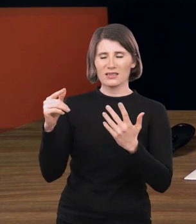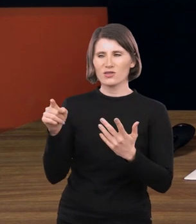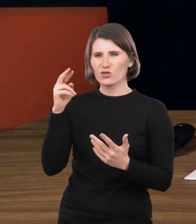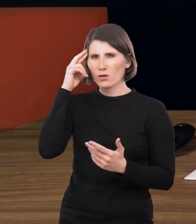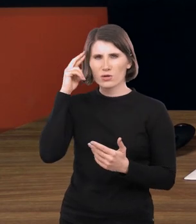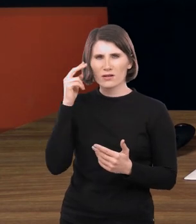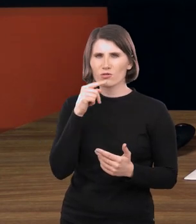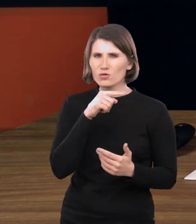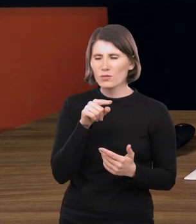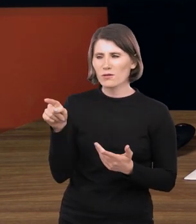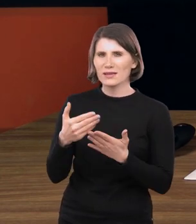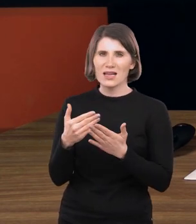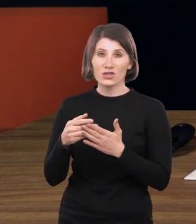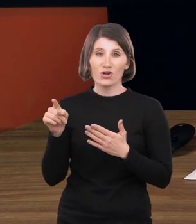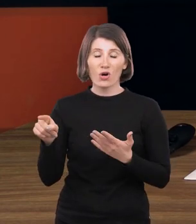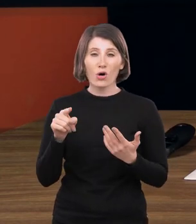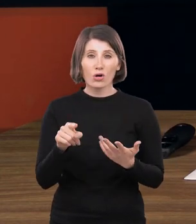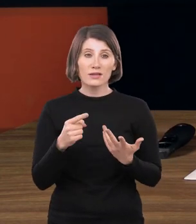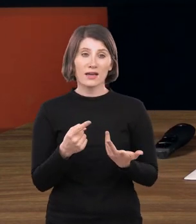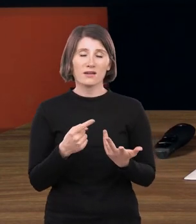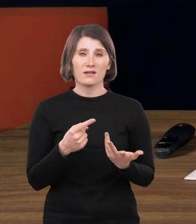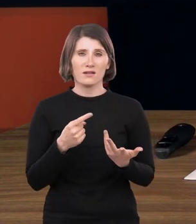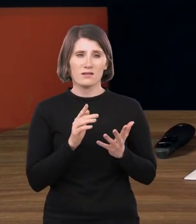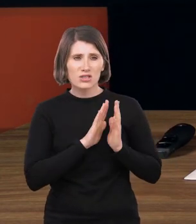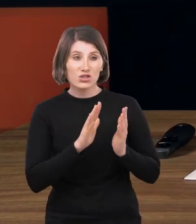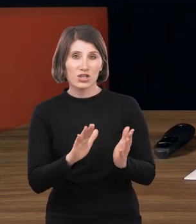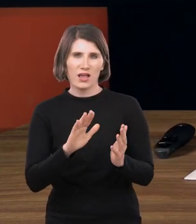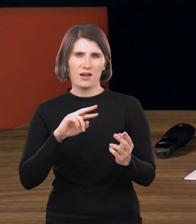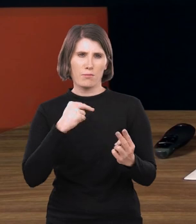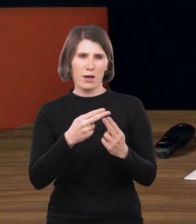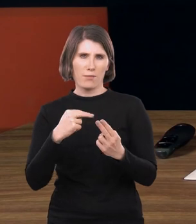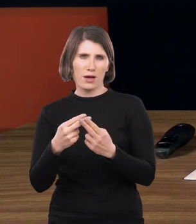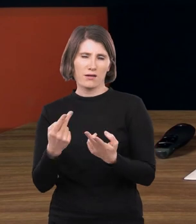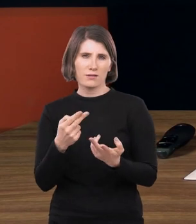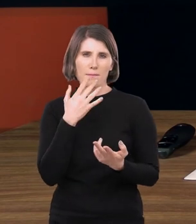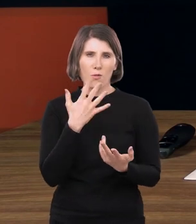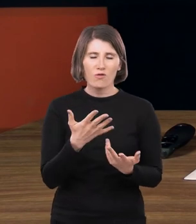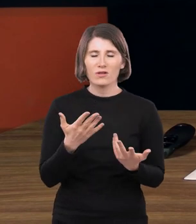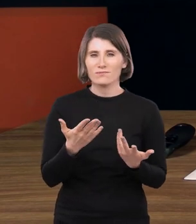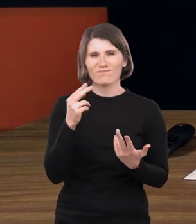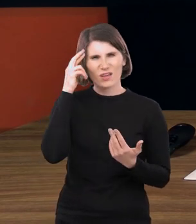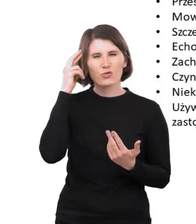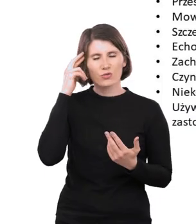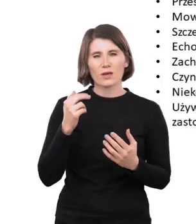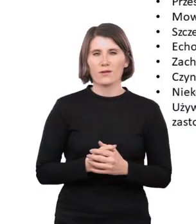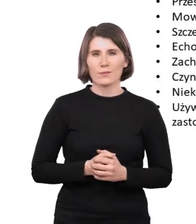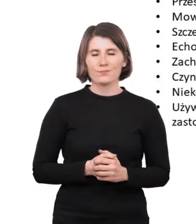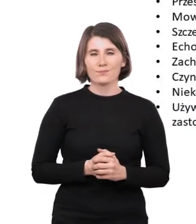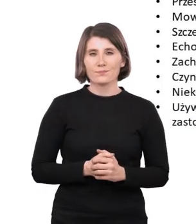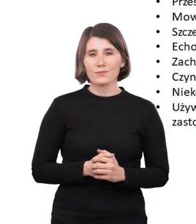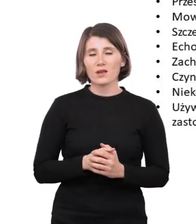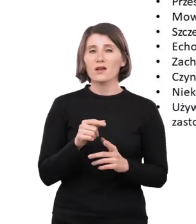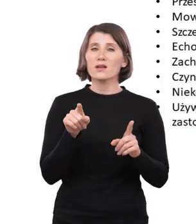skąd wynika ta dosłowność i ta nadmierna szczerość. Zdarza się u dzieci